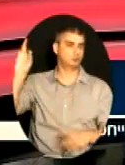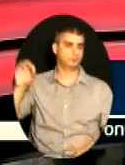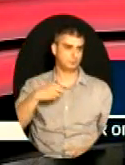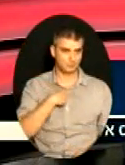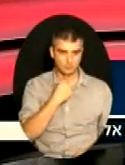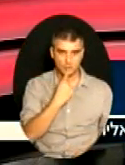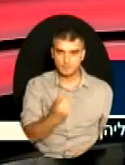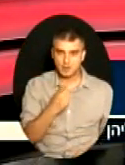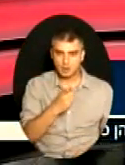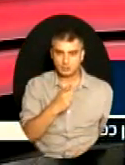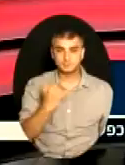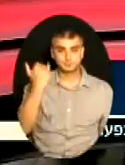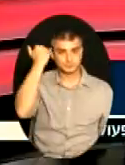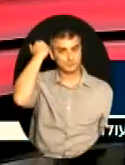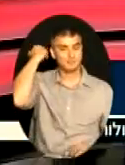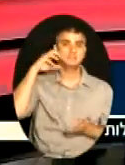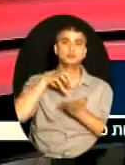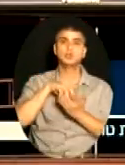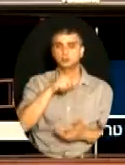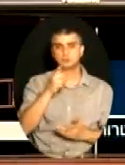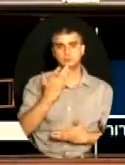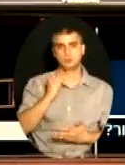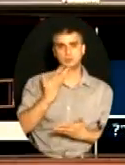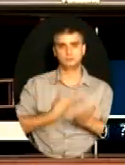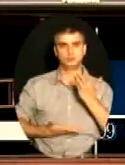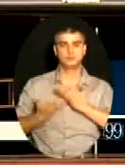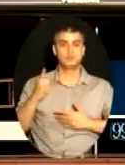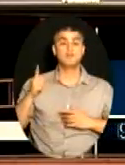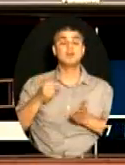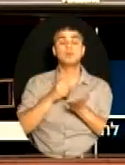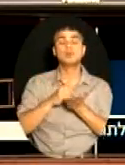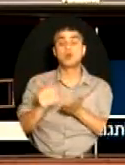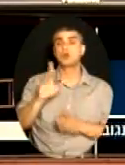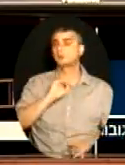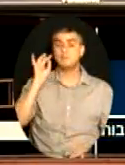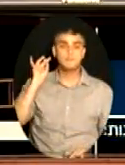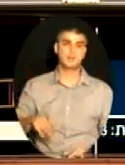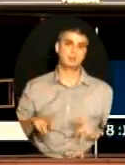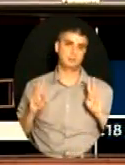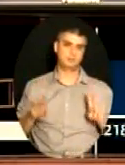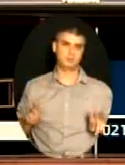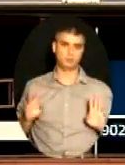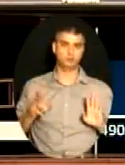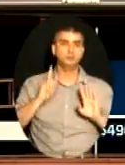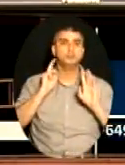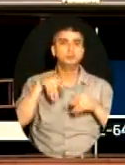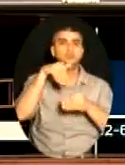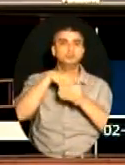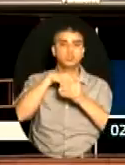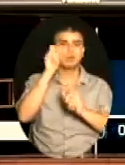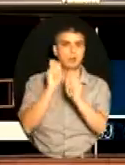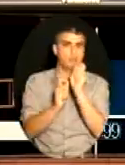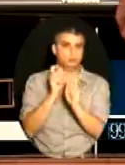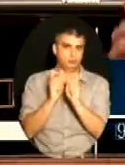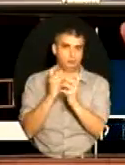לך, המזכירות היישוב, הם משתפים פעולה והם דוחים והם מגנים. ישנם שם